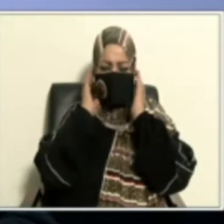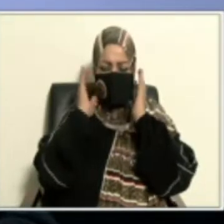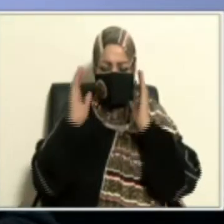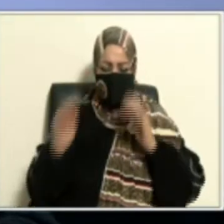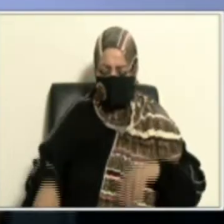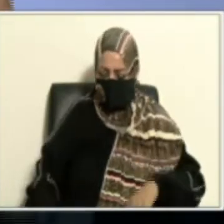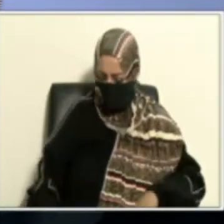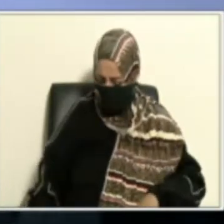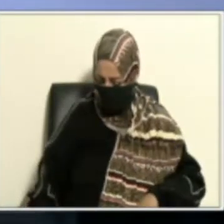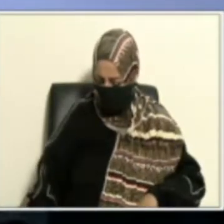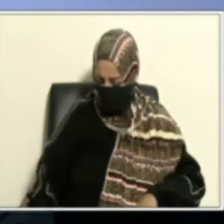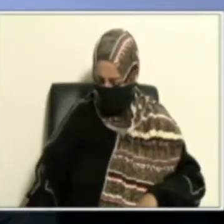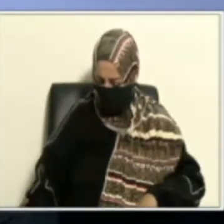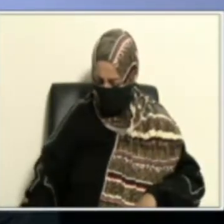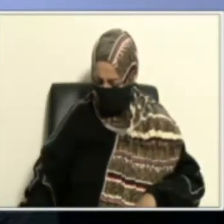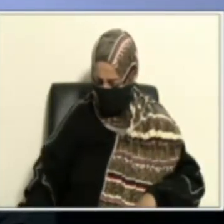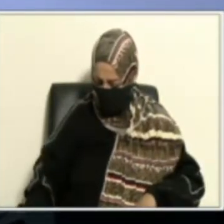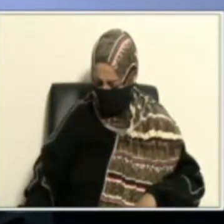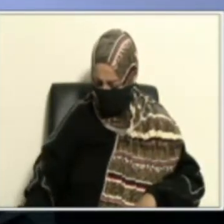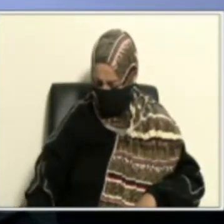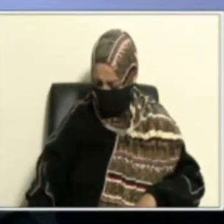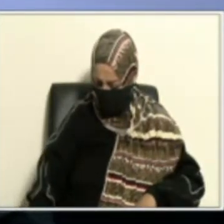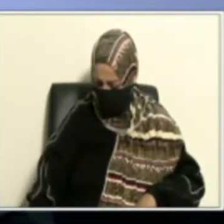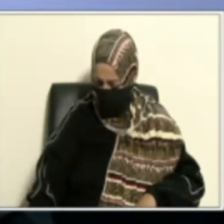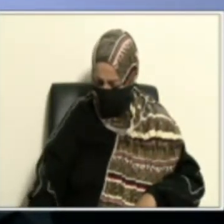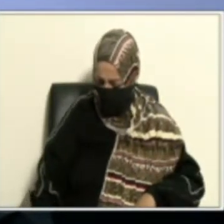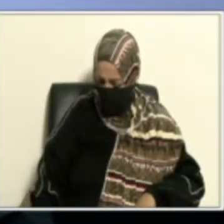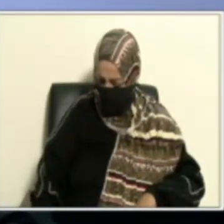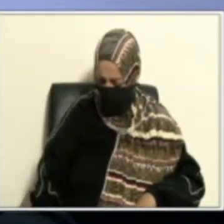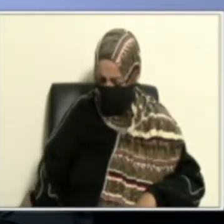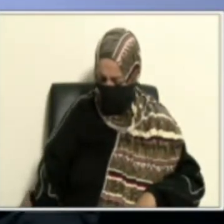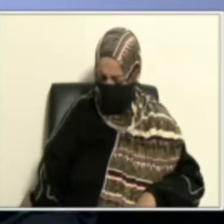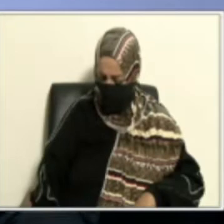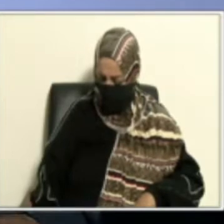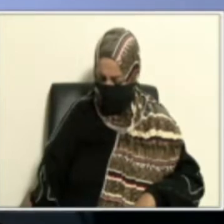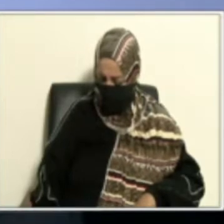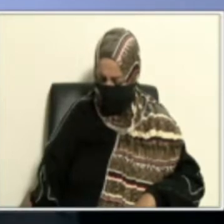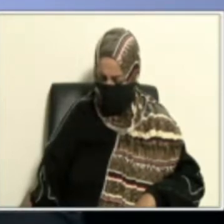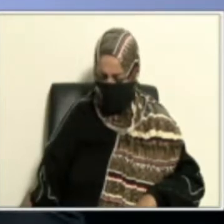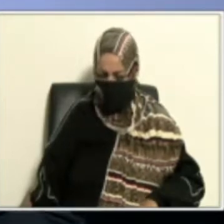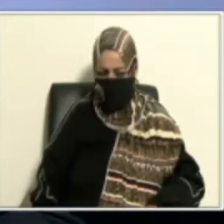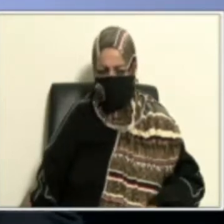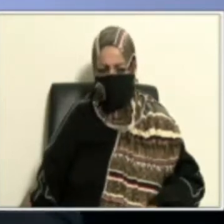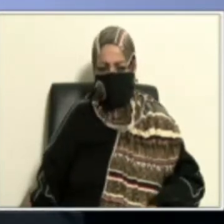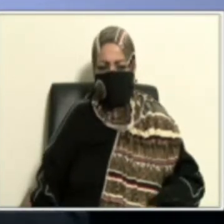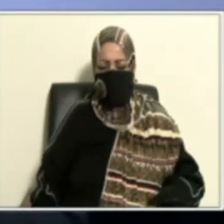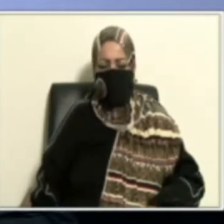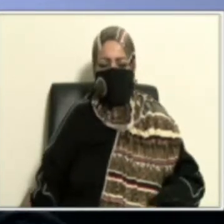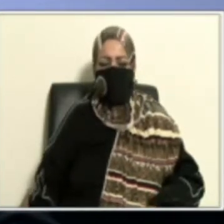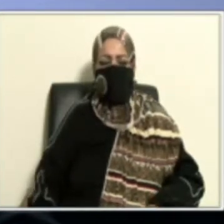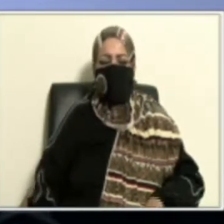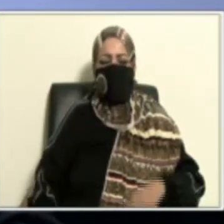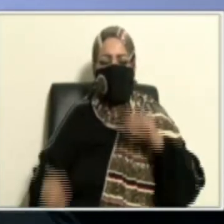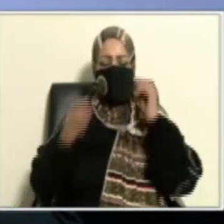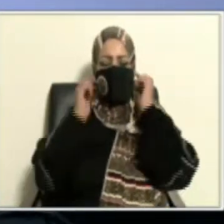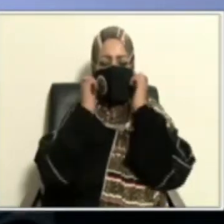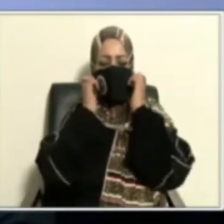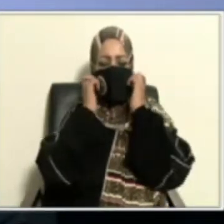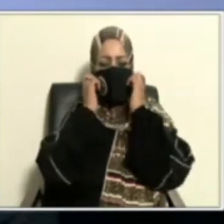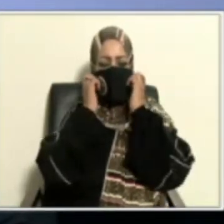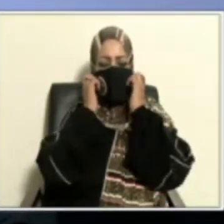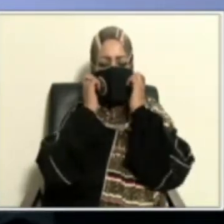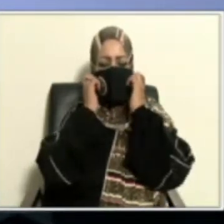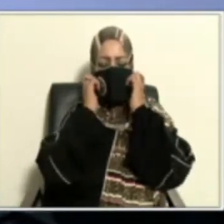هيا بنقعمزه ونحفظ الاحاديث الموضوعه، هذا امر صعب. وبالتالي هذا يحتاج إلى المتخصصين، ومن